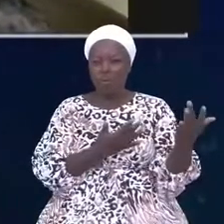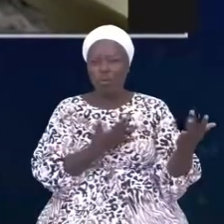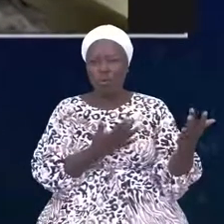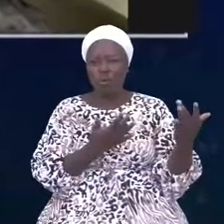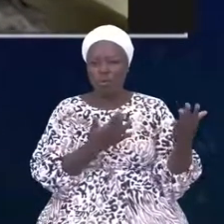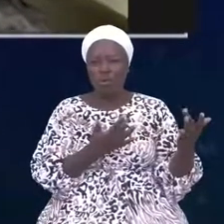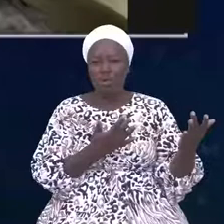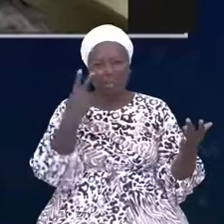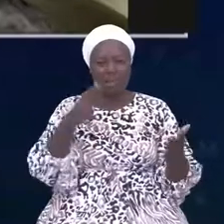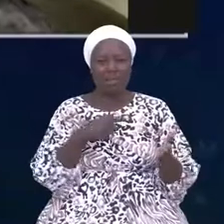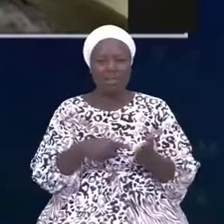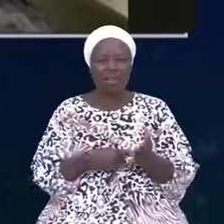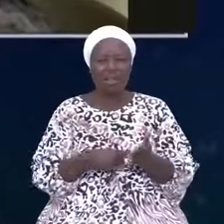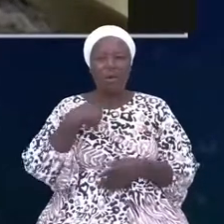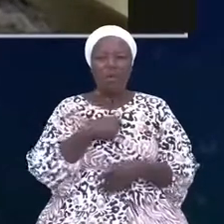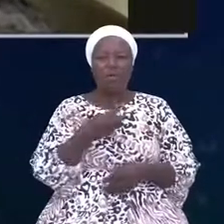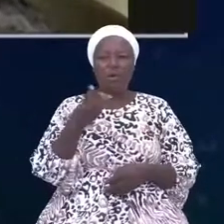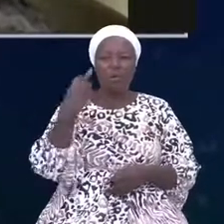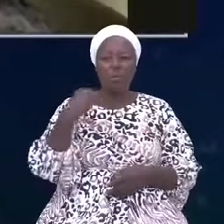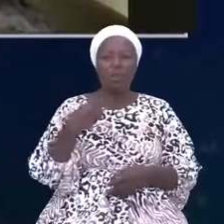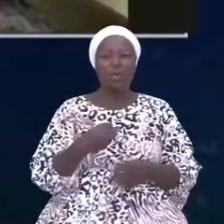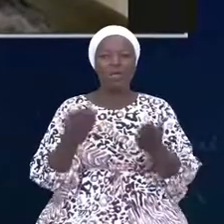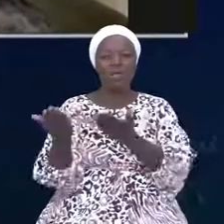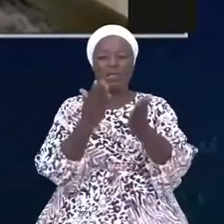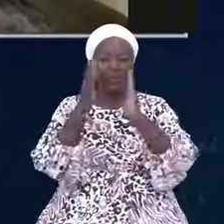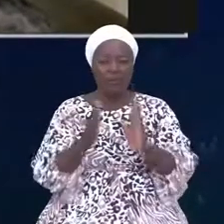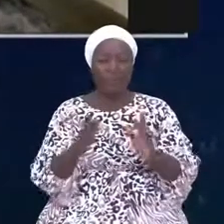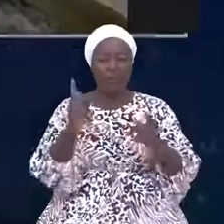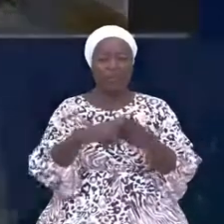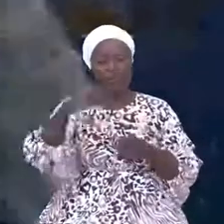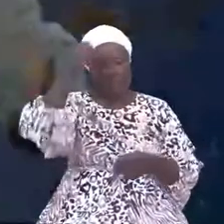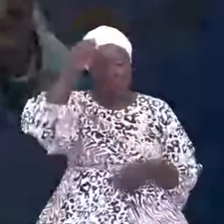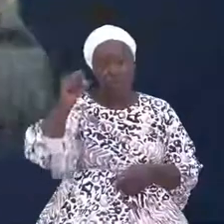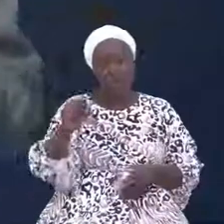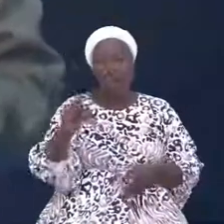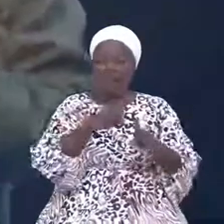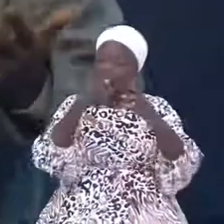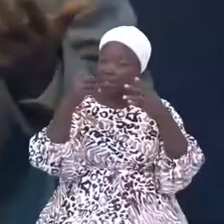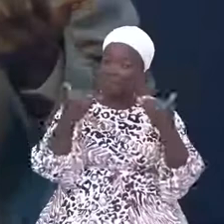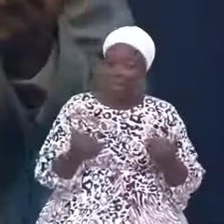De la rébellion. Attendez, voyez ceci. Vous étiez esclaves,